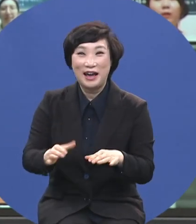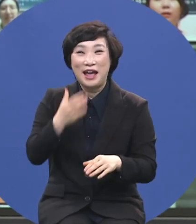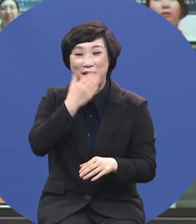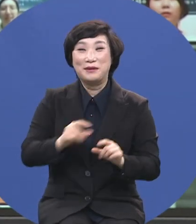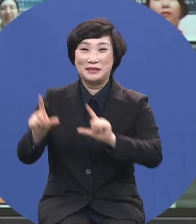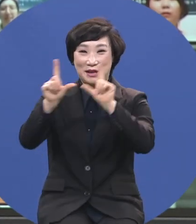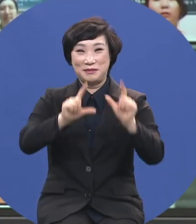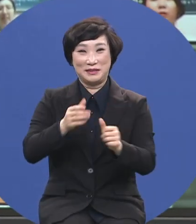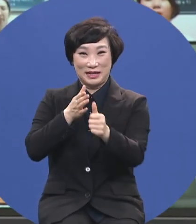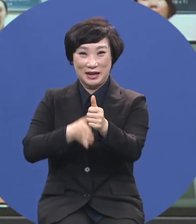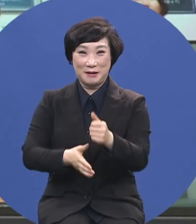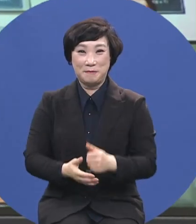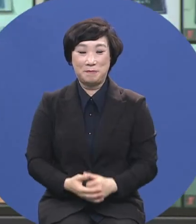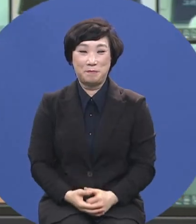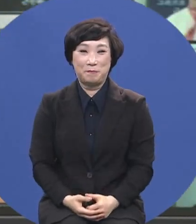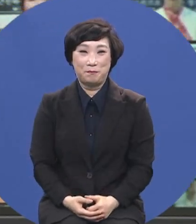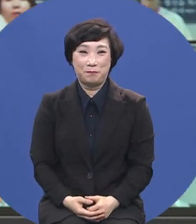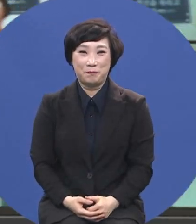행복하게 살자.